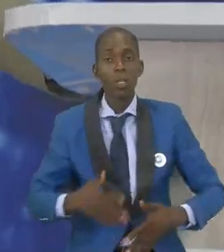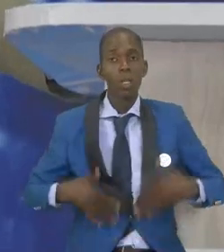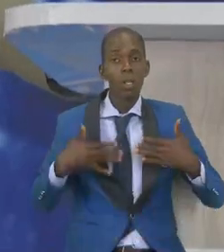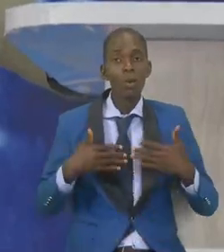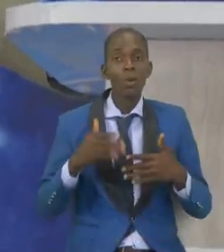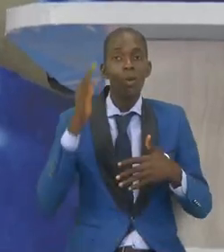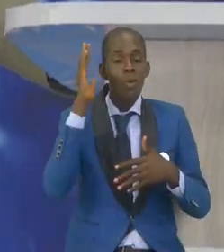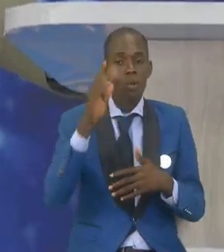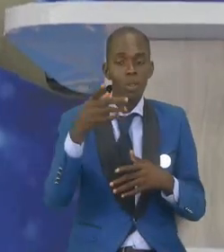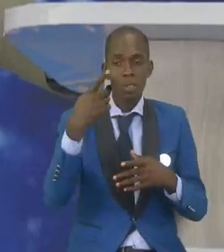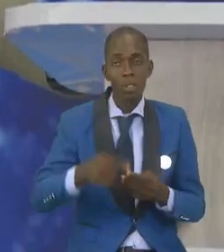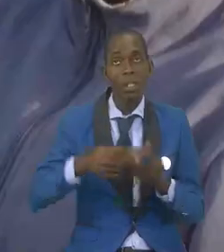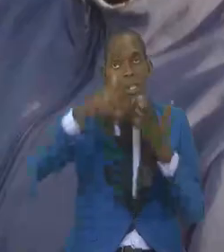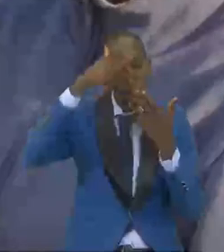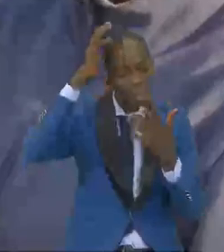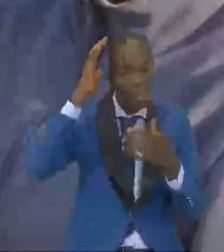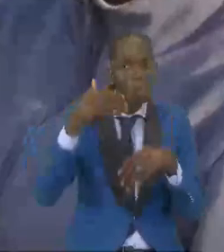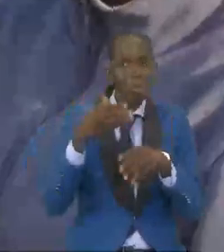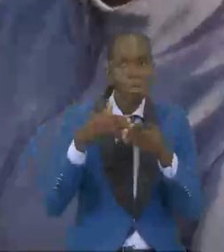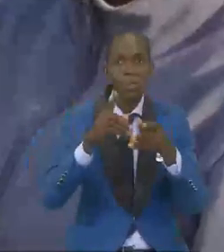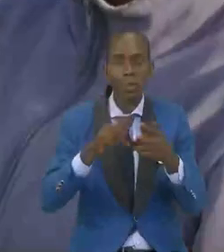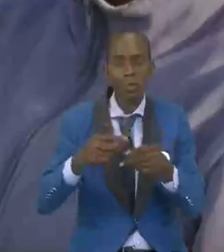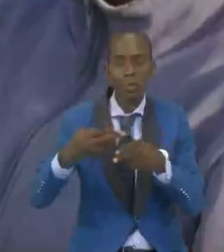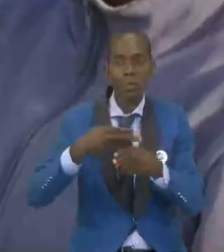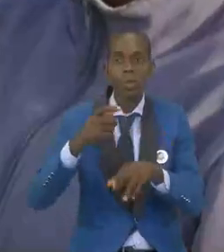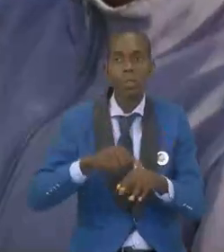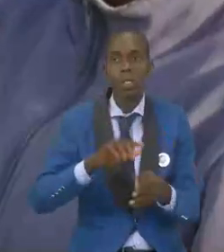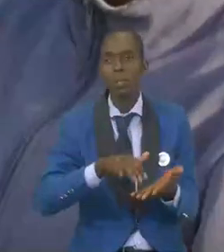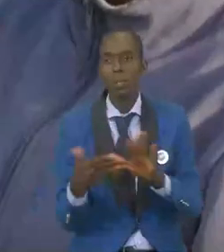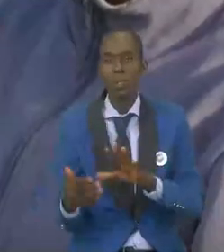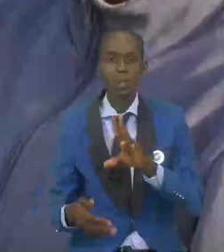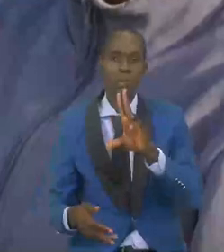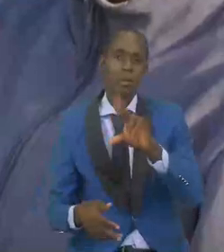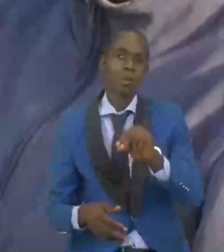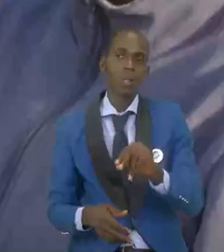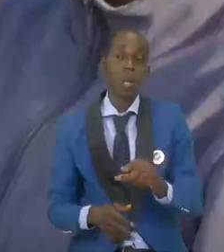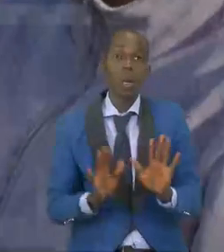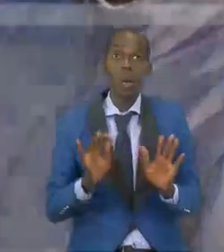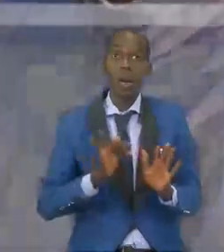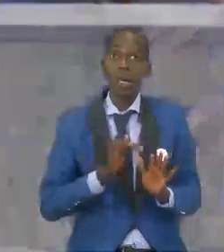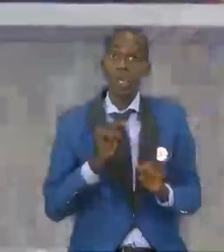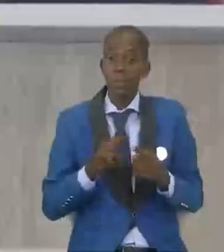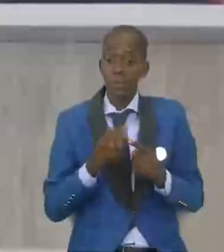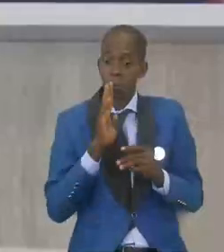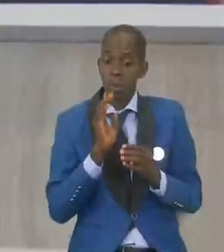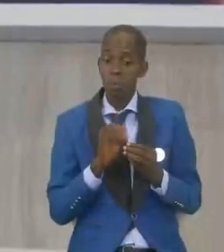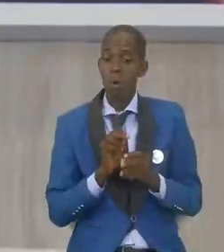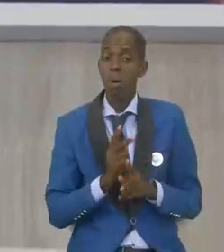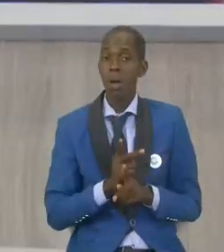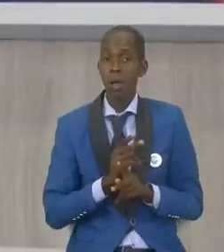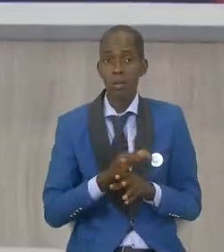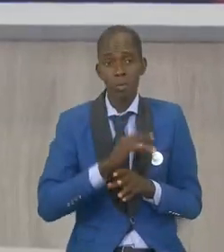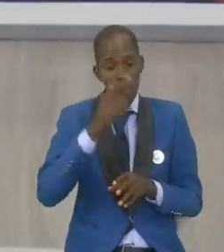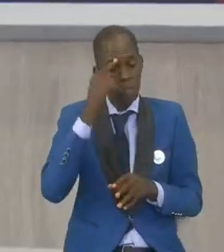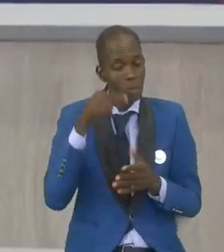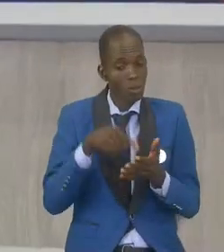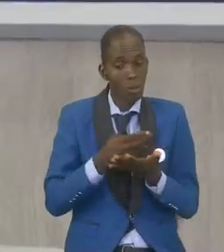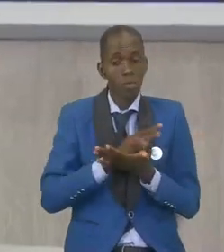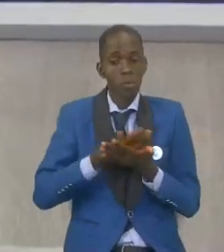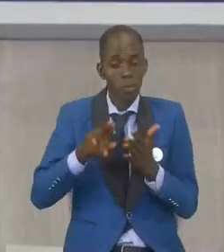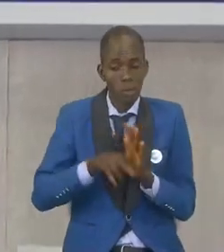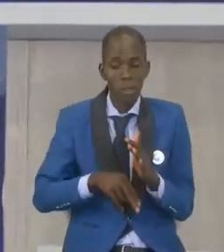que les lions vont écouter de longs jours est-ce qu'ils vont amener la mort prématurée oh je